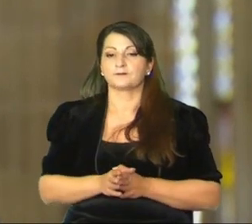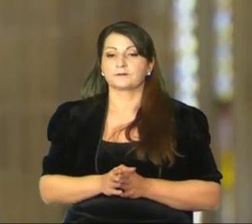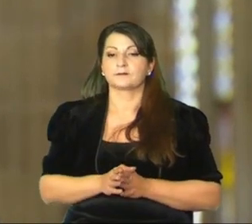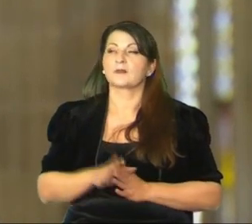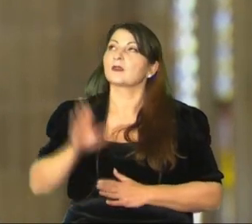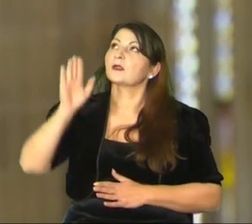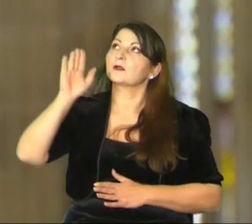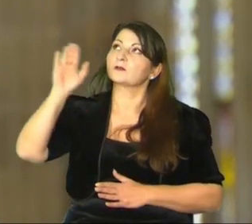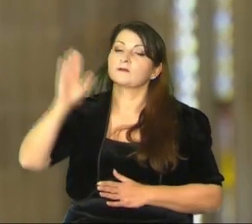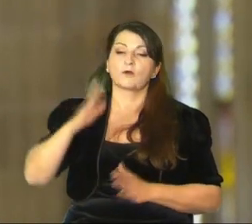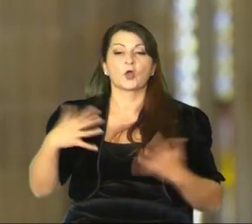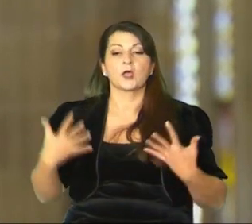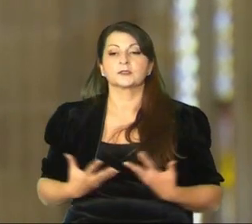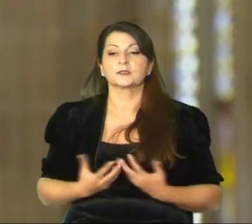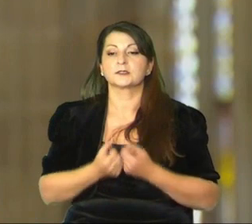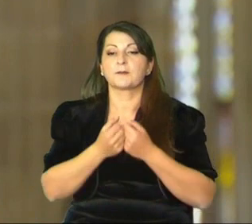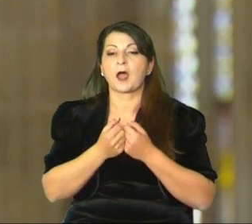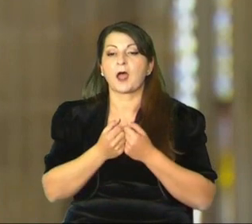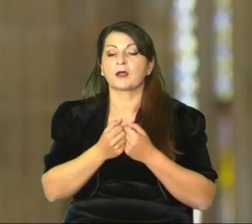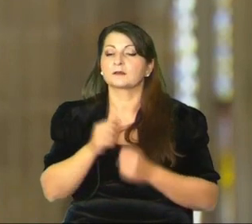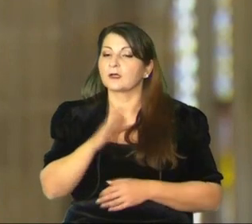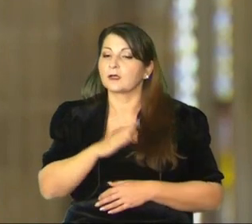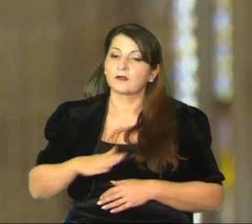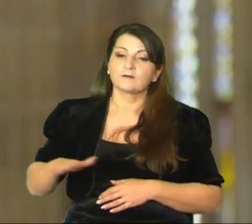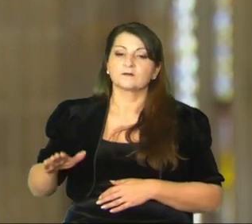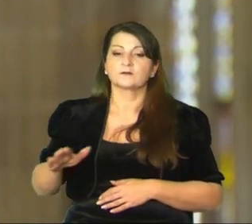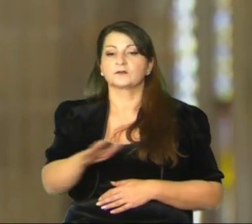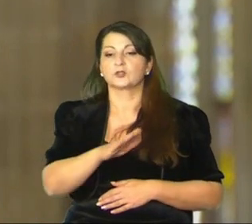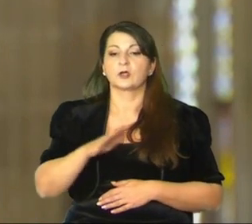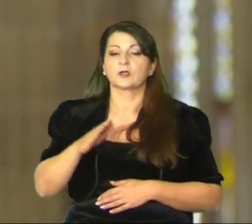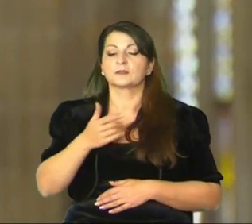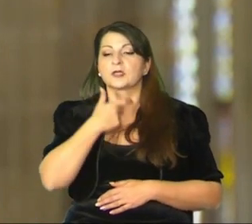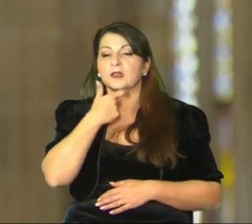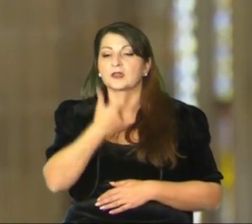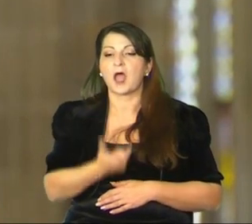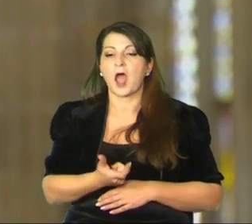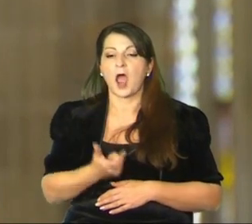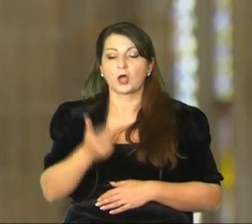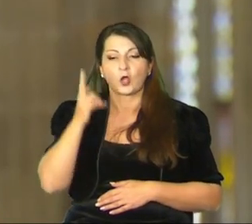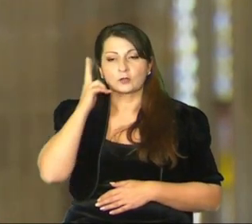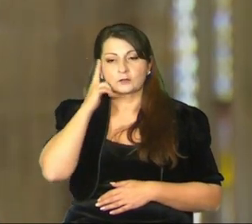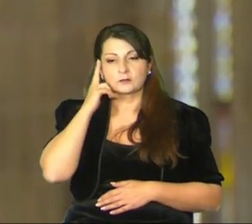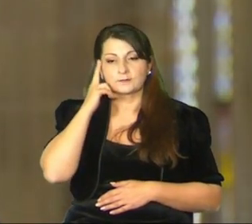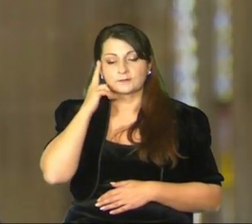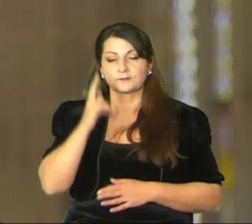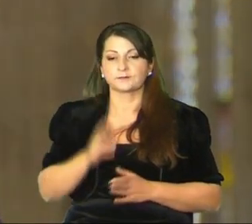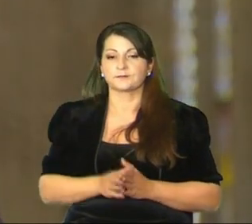Tvoja spása medzi všetkými národmi.